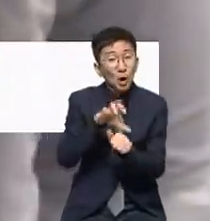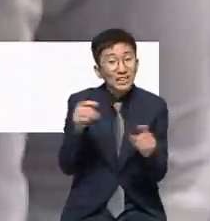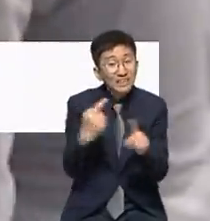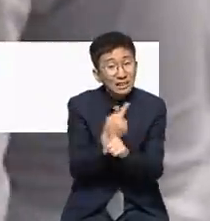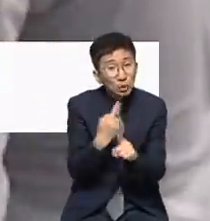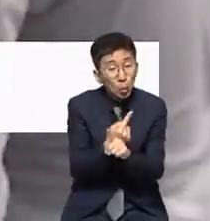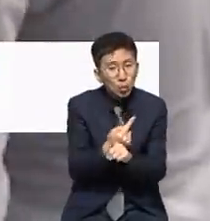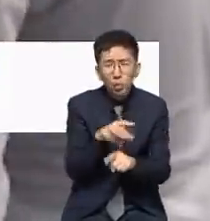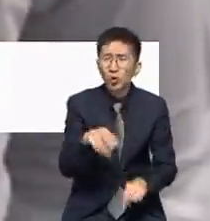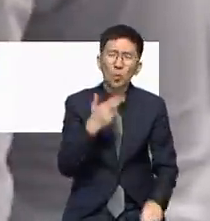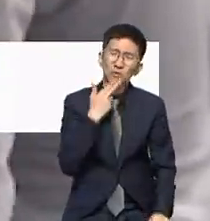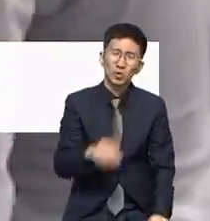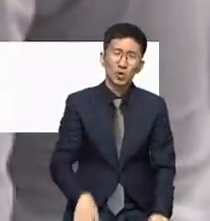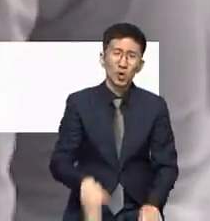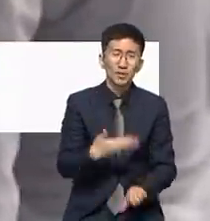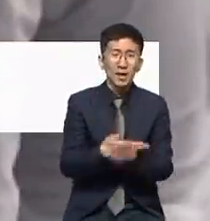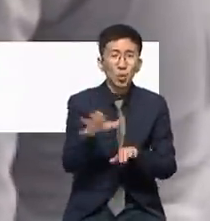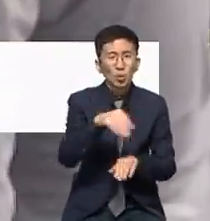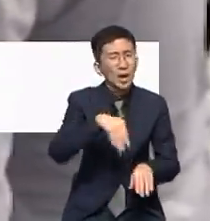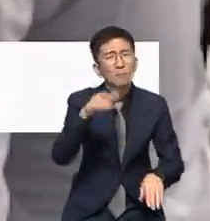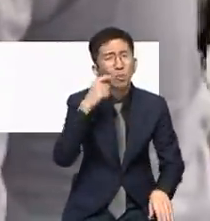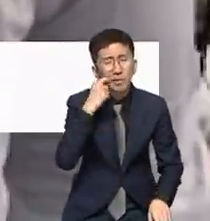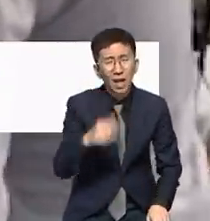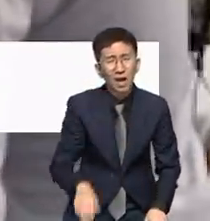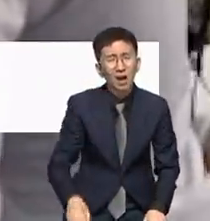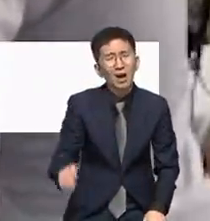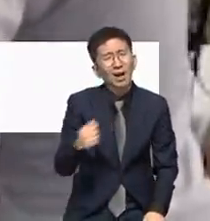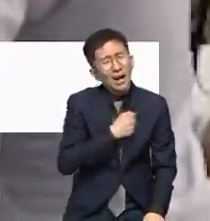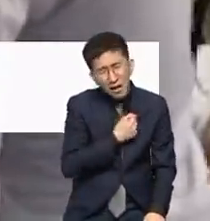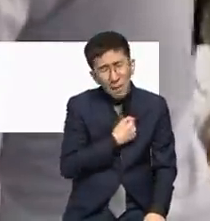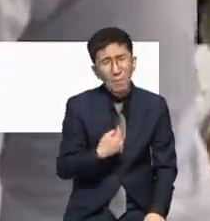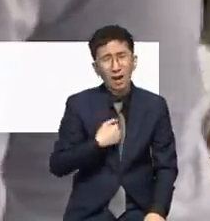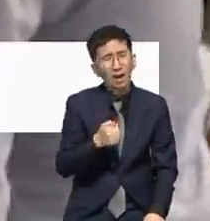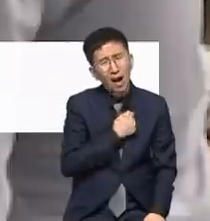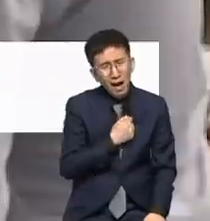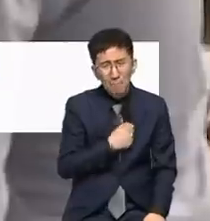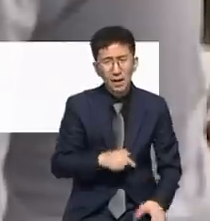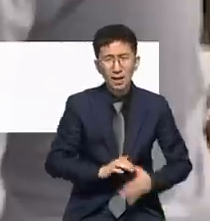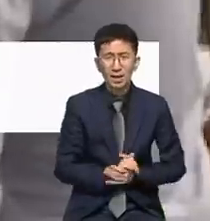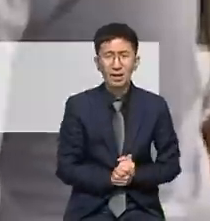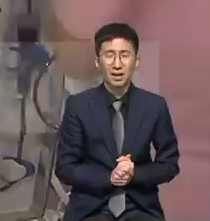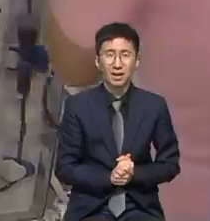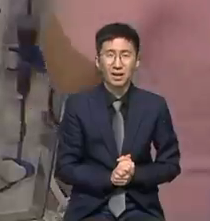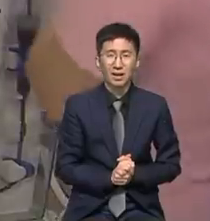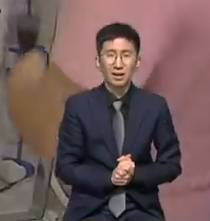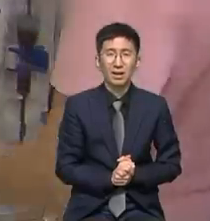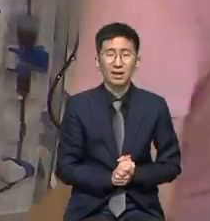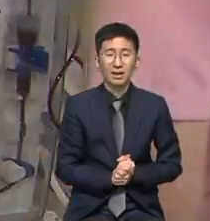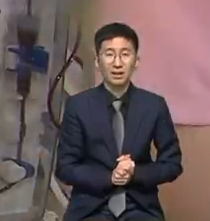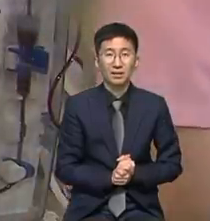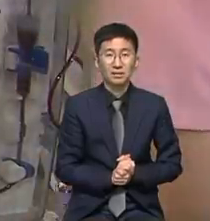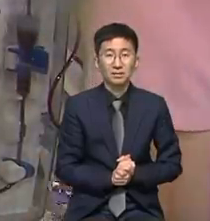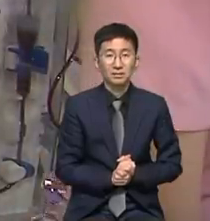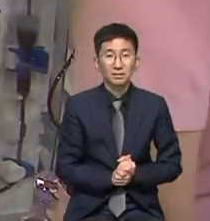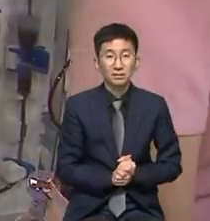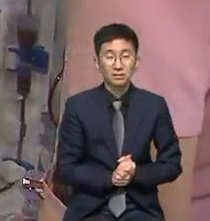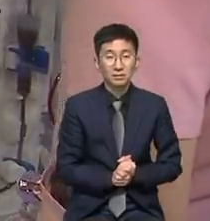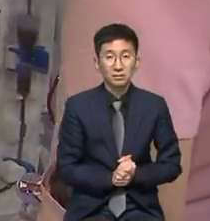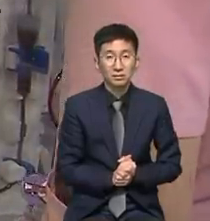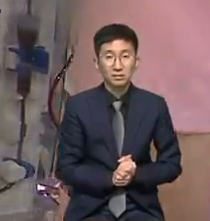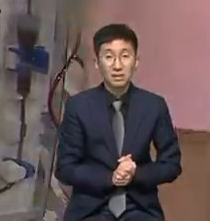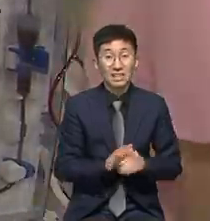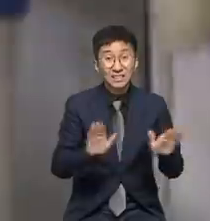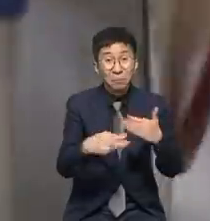데가 다른 센터에 또 갈 수도 없는 상황이다. 이제 갑갑하네요. 이런 처지에 투석 환자가